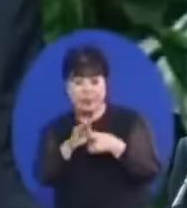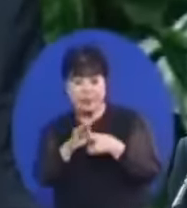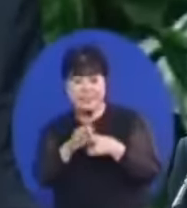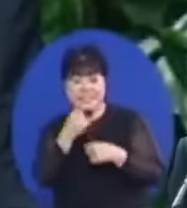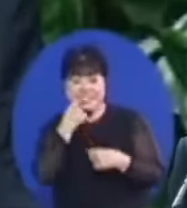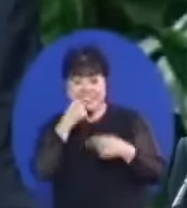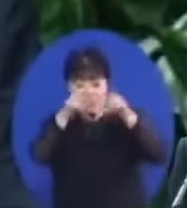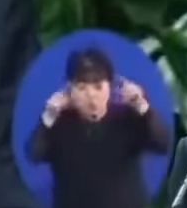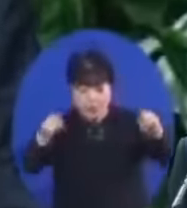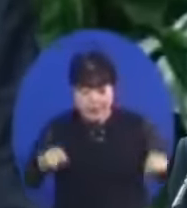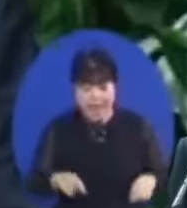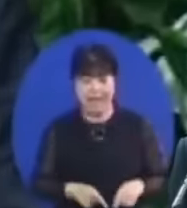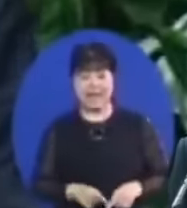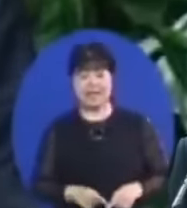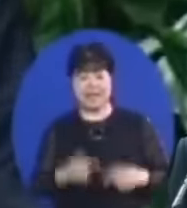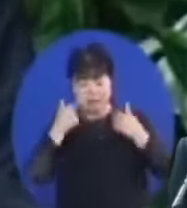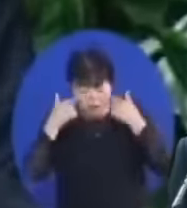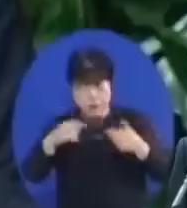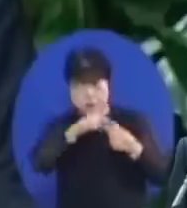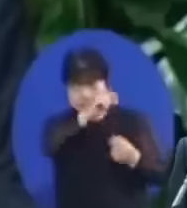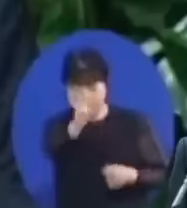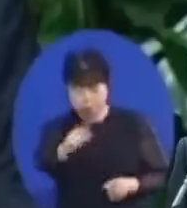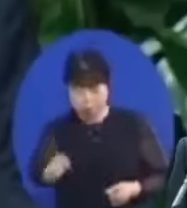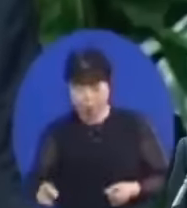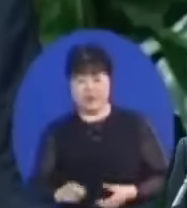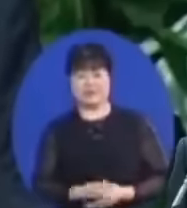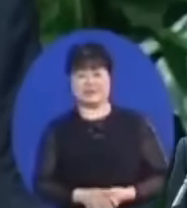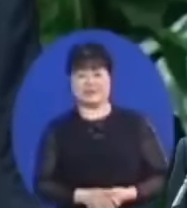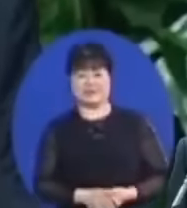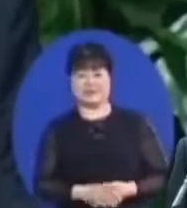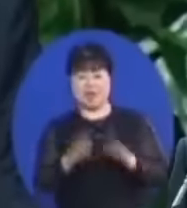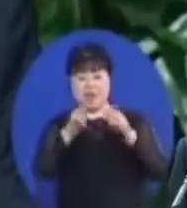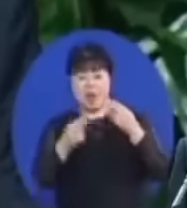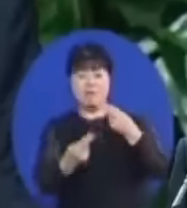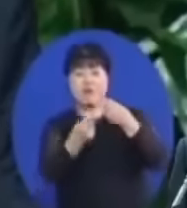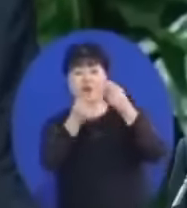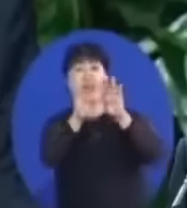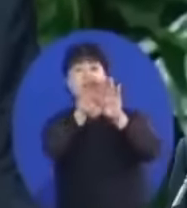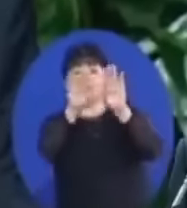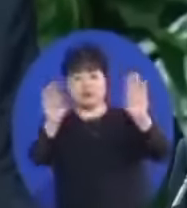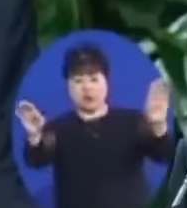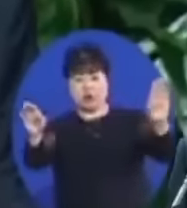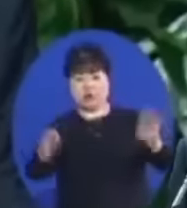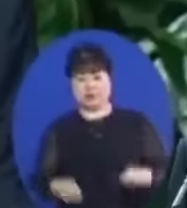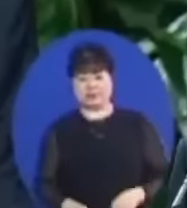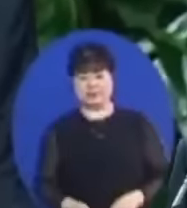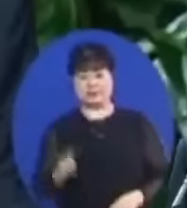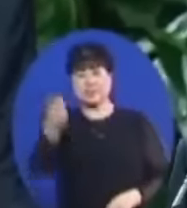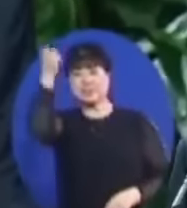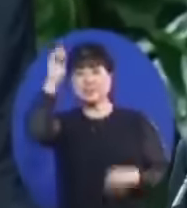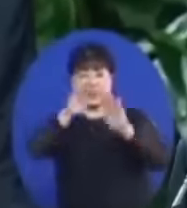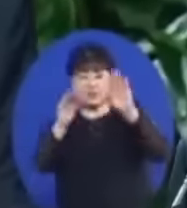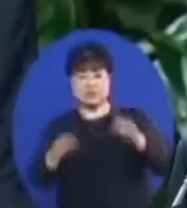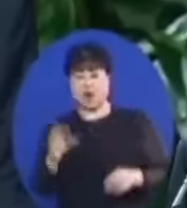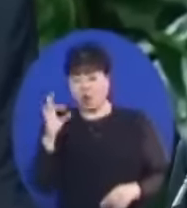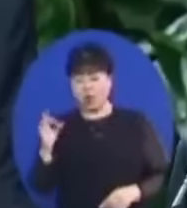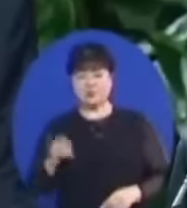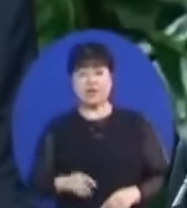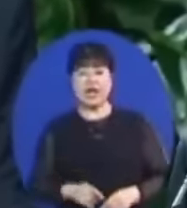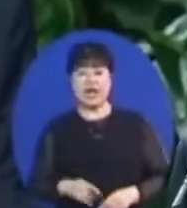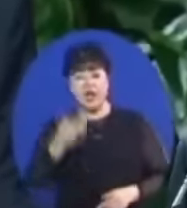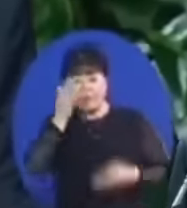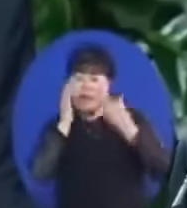흰 종이에다가 분명하게 기록하십시오. 그리고 벽에 붙이십시오. 천장에도 붙이십시오. 화장대에도